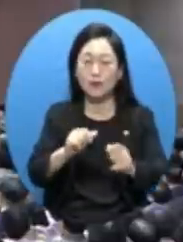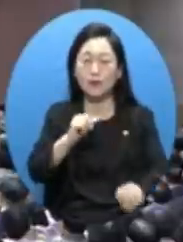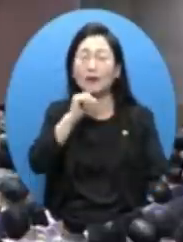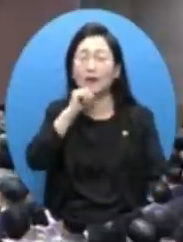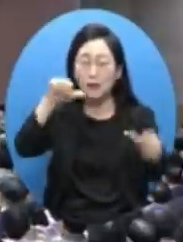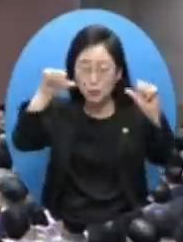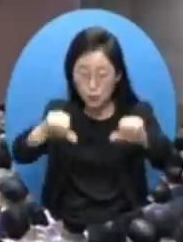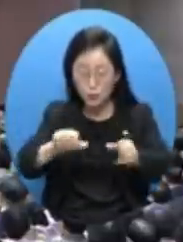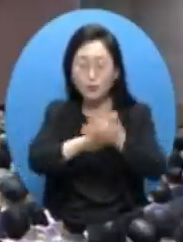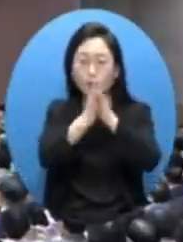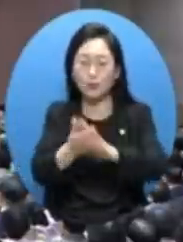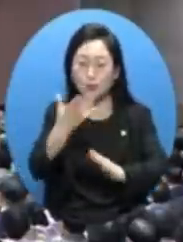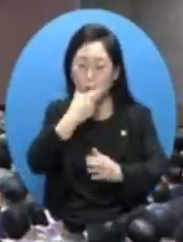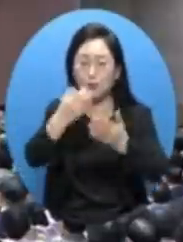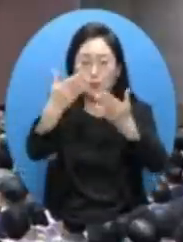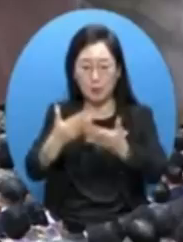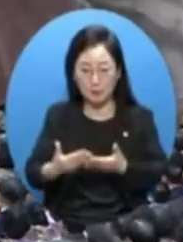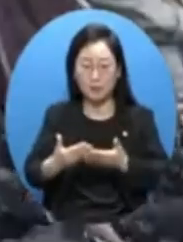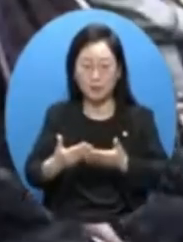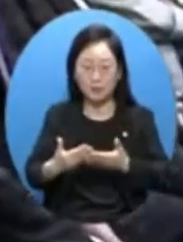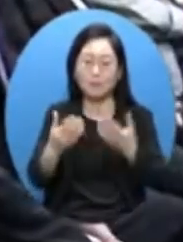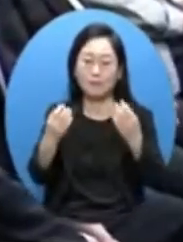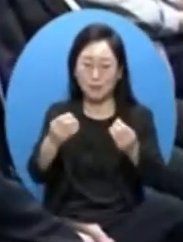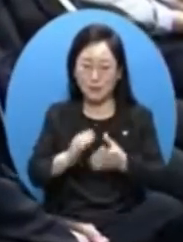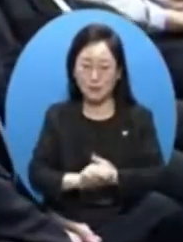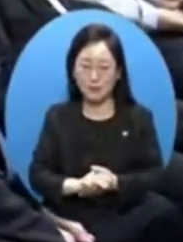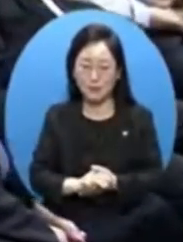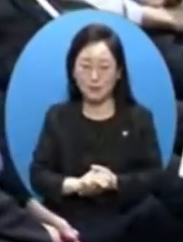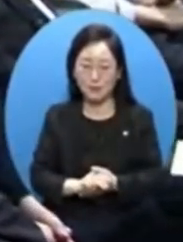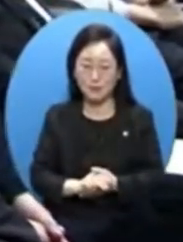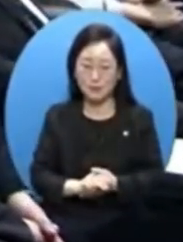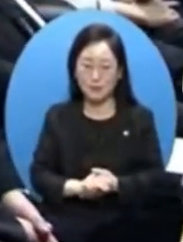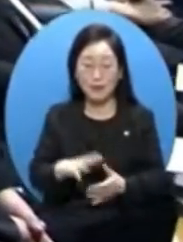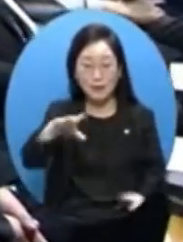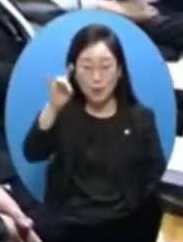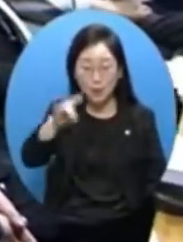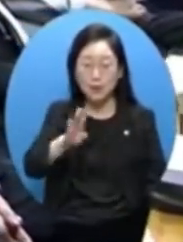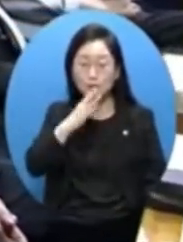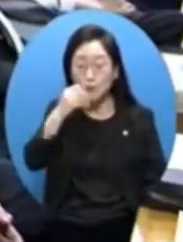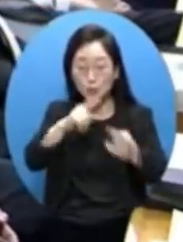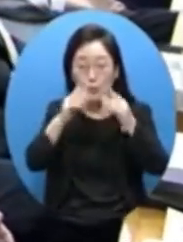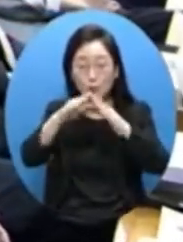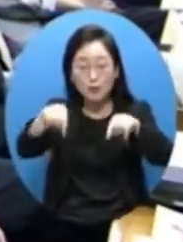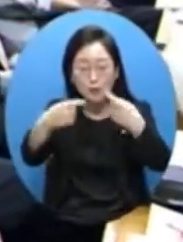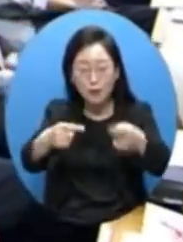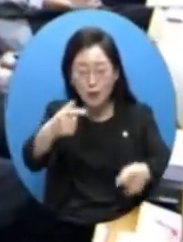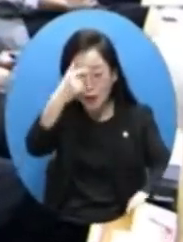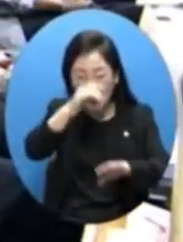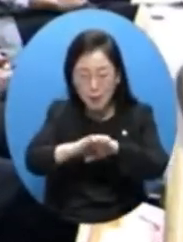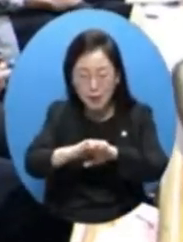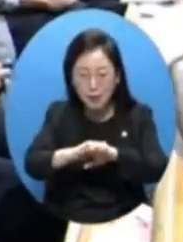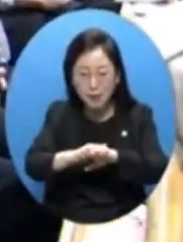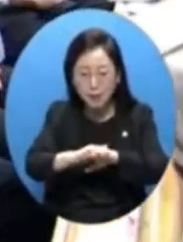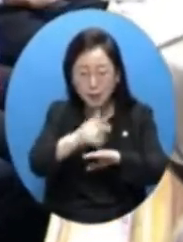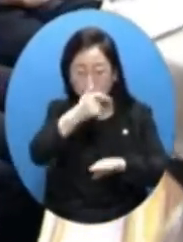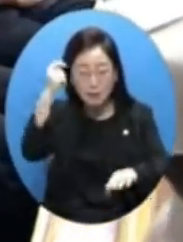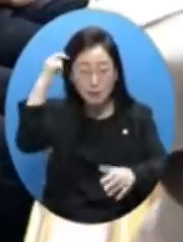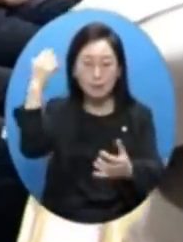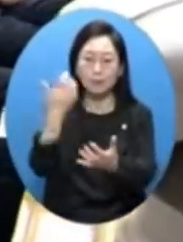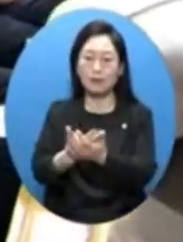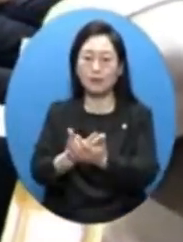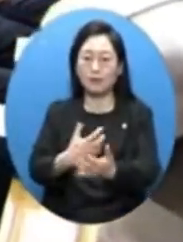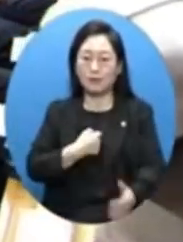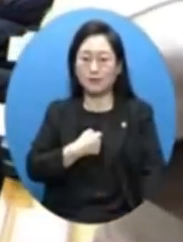살던 인생이 복받은 인생들로 변화되었습니다. 저는 처음에 순복음교회에서 예배를 드릴 때 큰 충격을